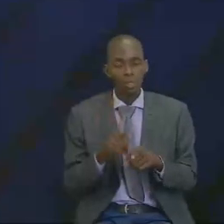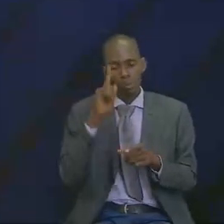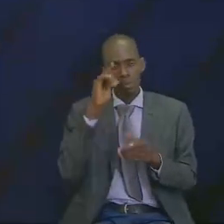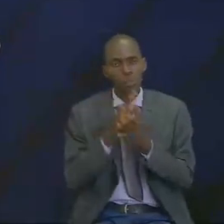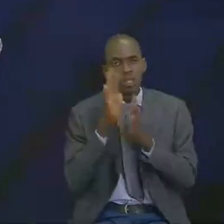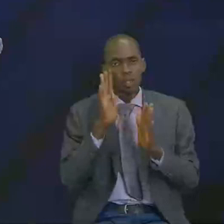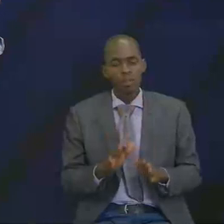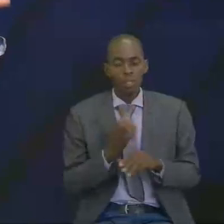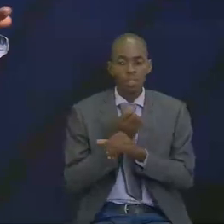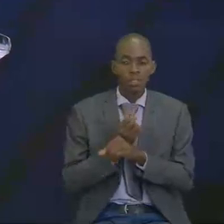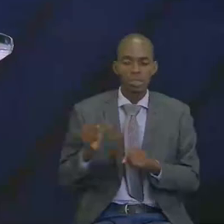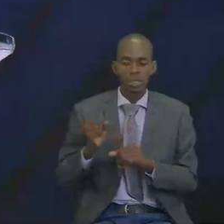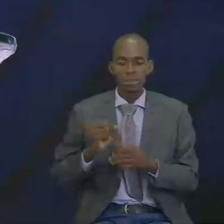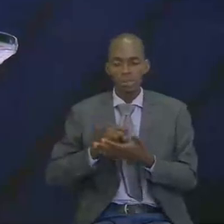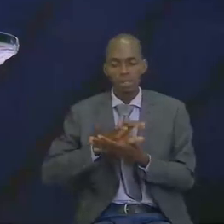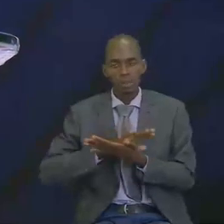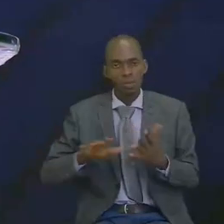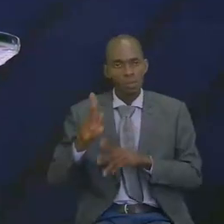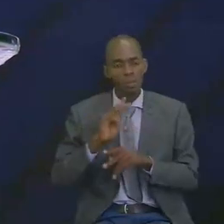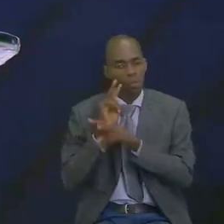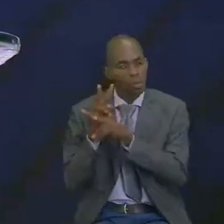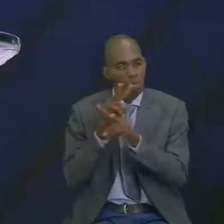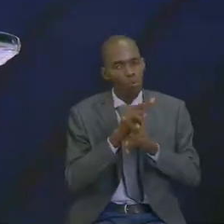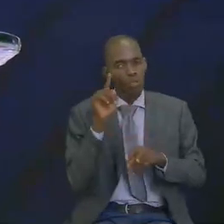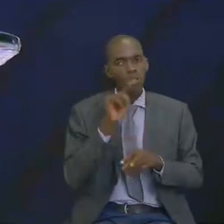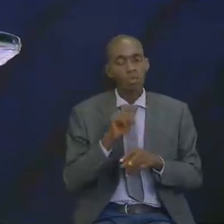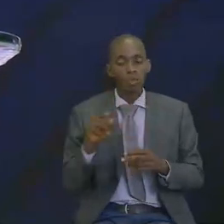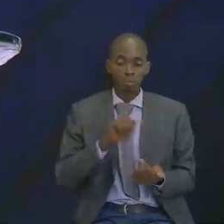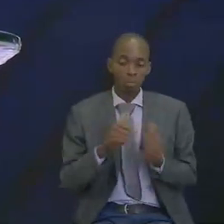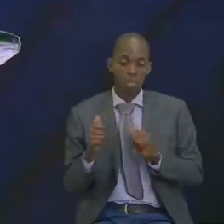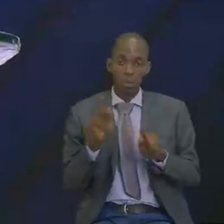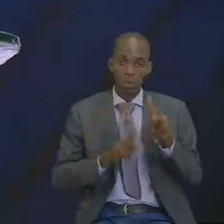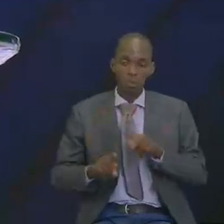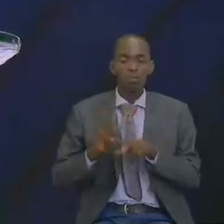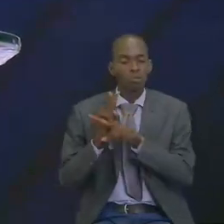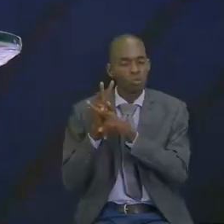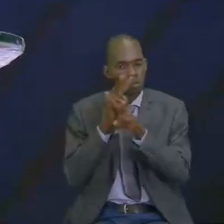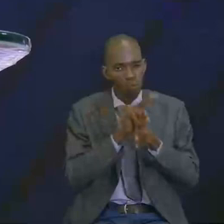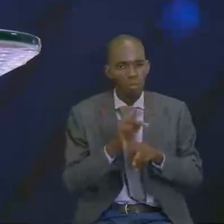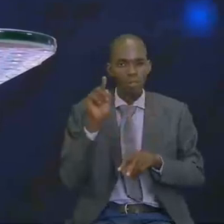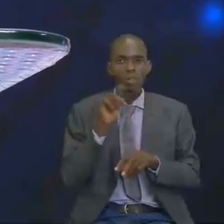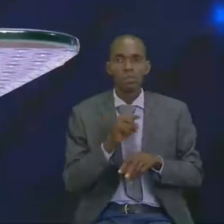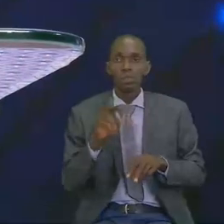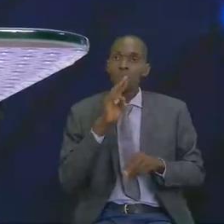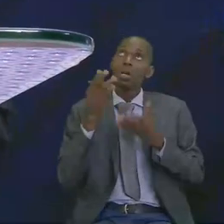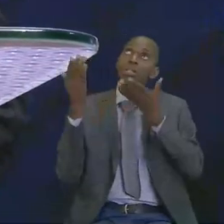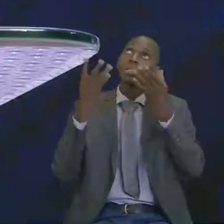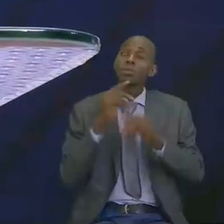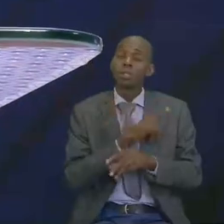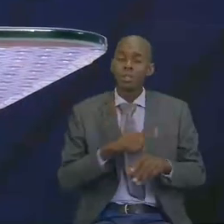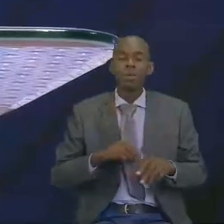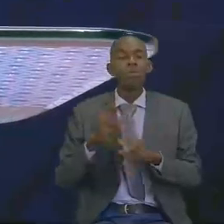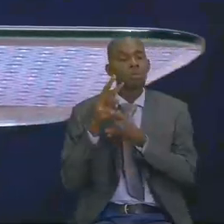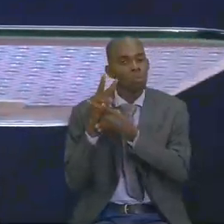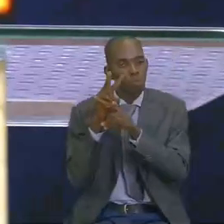sauvée, croyants sanctifiés, veillez donc, les croyants baptisés du Saint-Esprit, veillez donc, vous servez